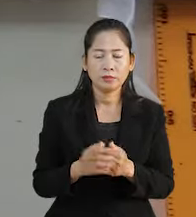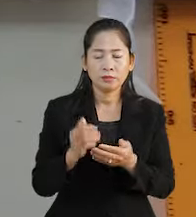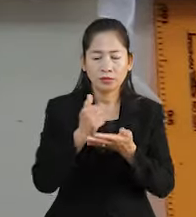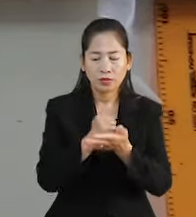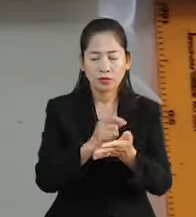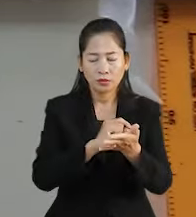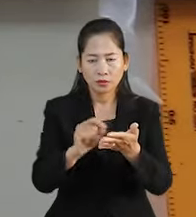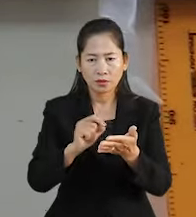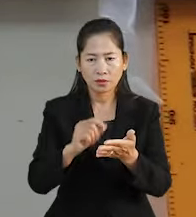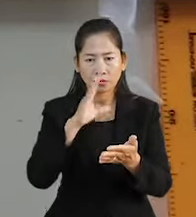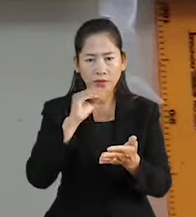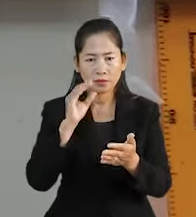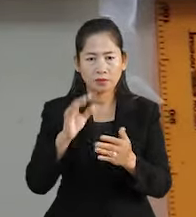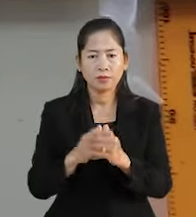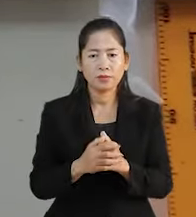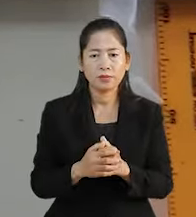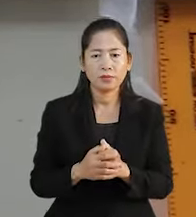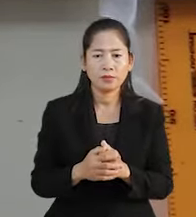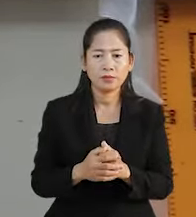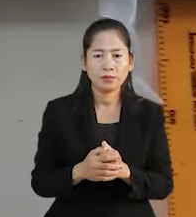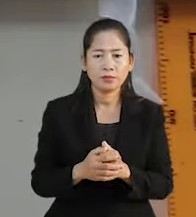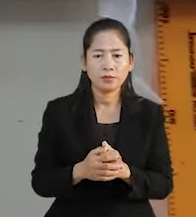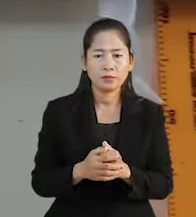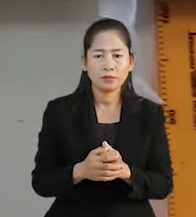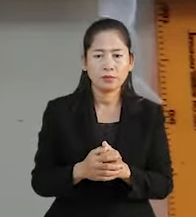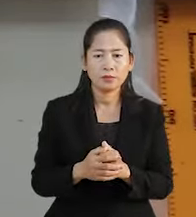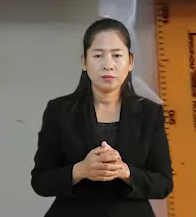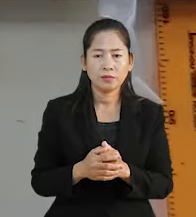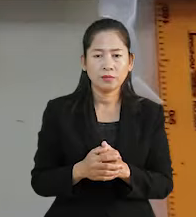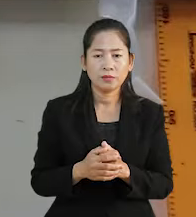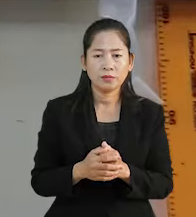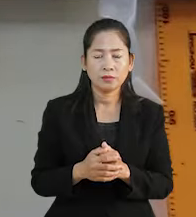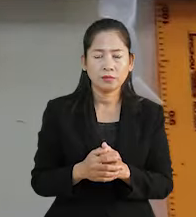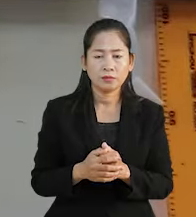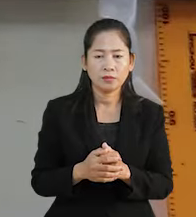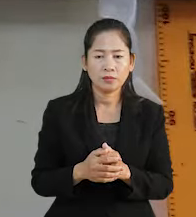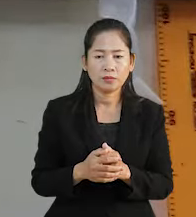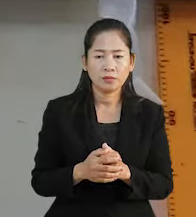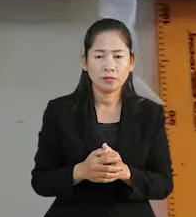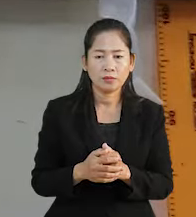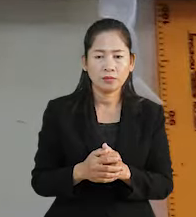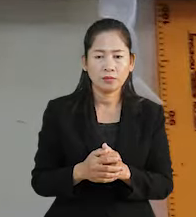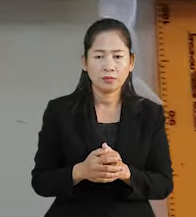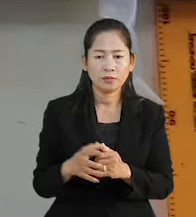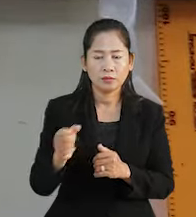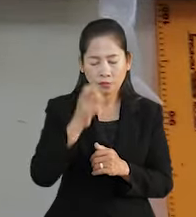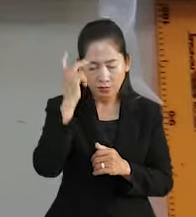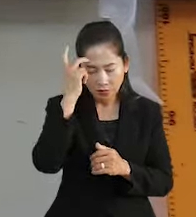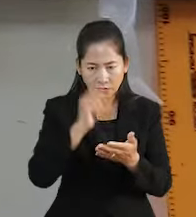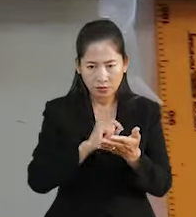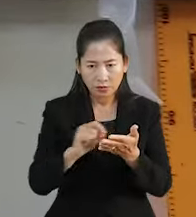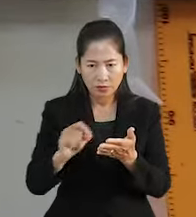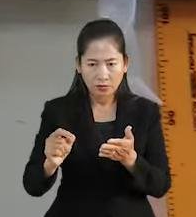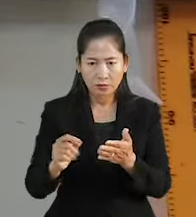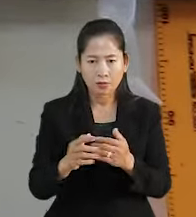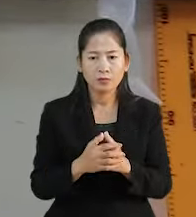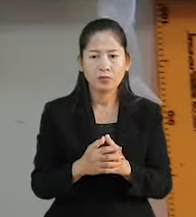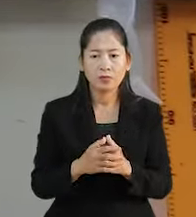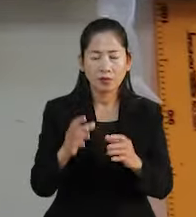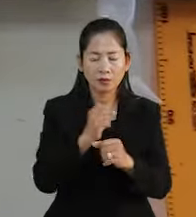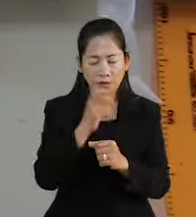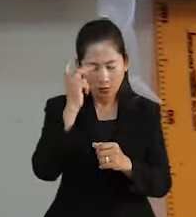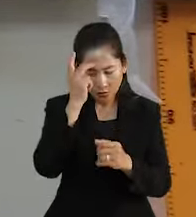សរសេរអ្នកគ្រូជួយនិយាយមកកូនកុំខ្លាចរឿងខុសណាកូនណាមានអីពិបាកគាត់យកគំនិតហ្នឹងមកសរសេរតាយ